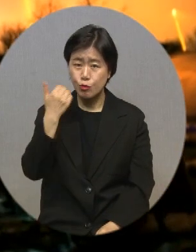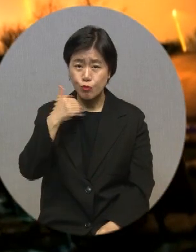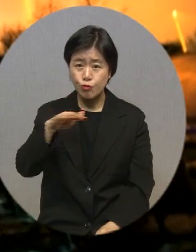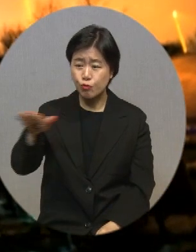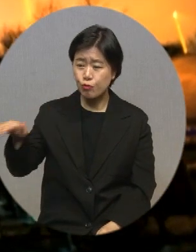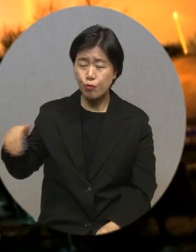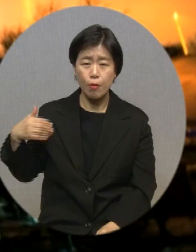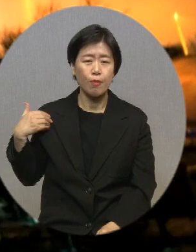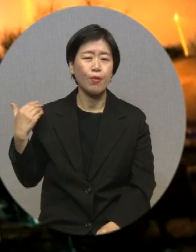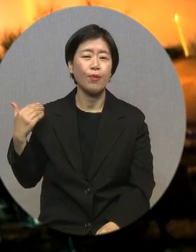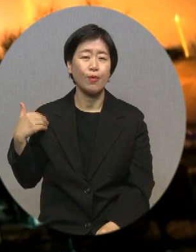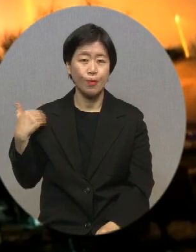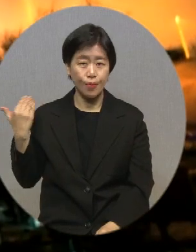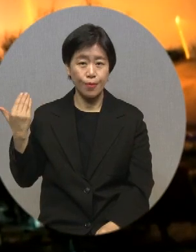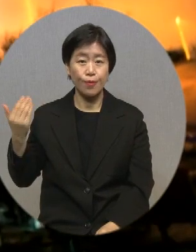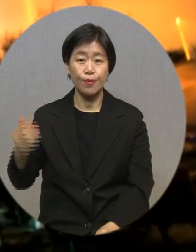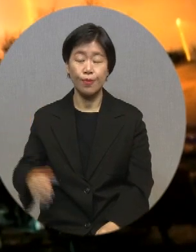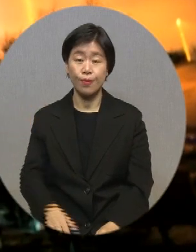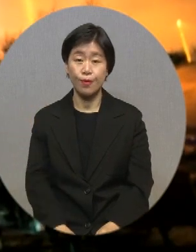아무도 모르게